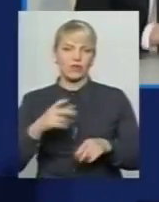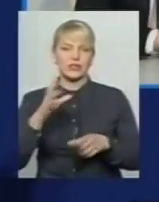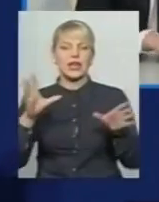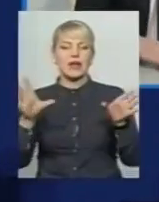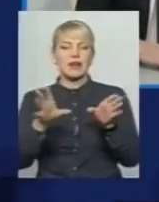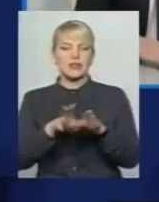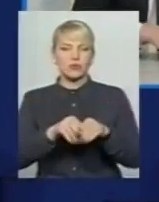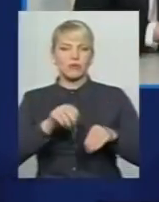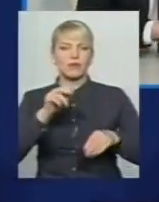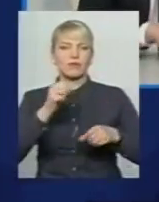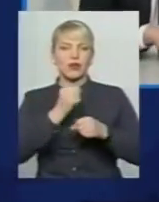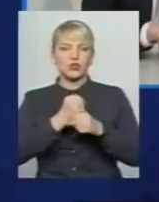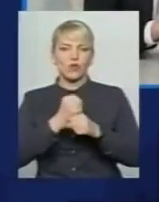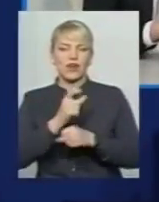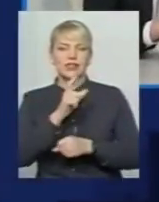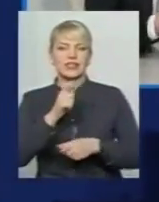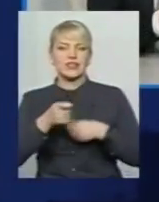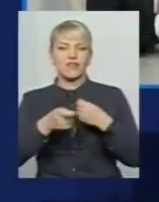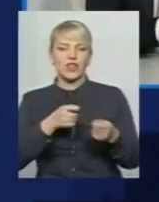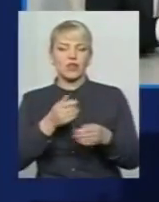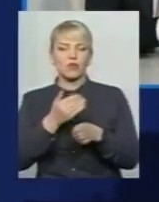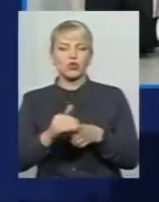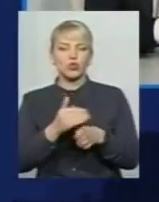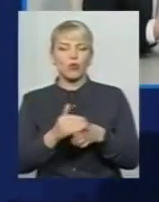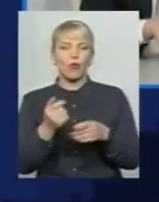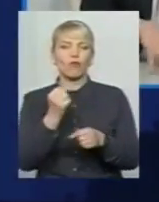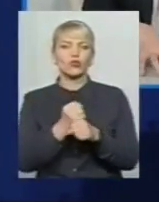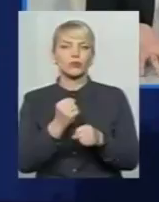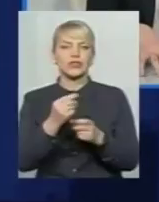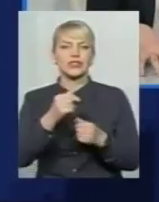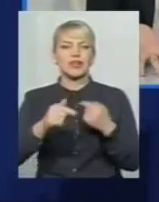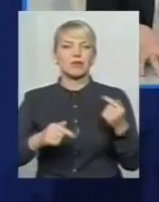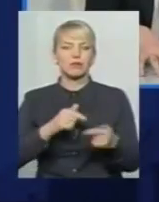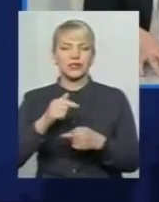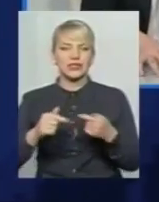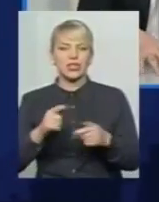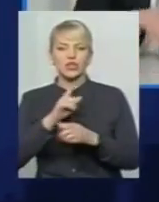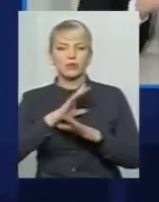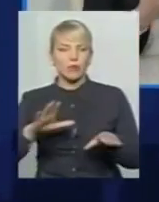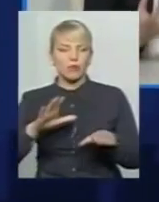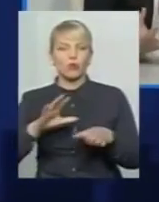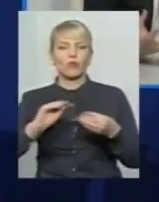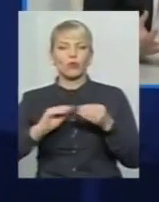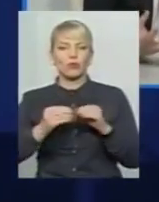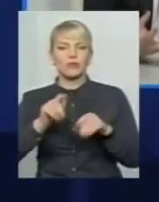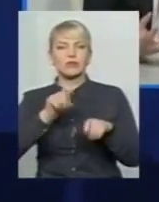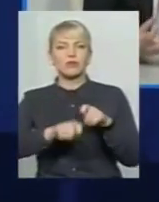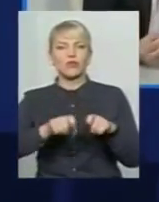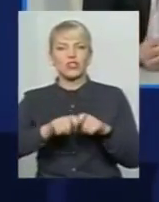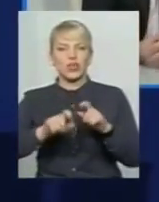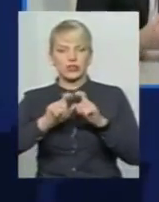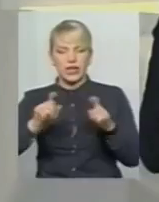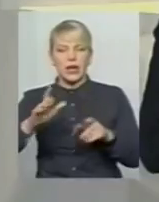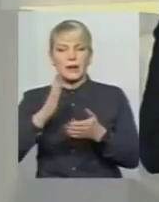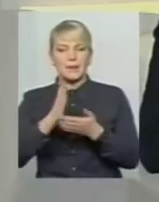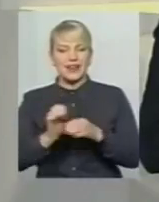і поступово зробити цей бізнес максимально легальним, щоб не мати проблем з перевіряючими органами, мати захищений бізнес,